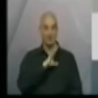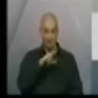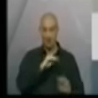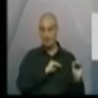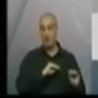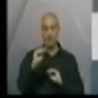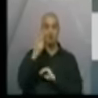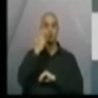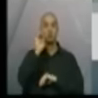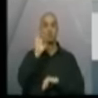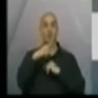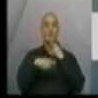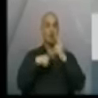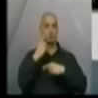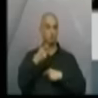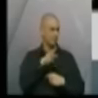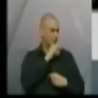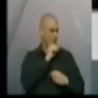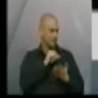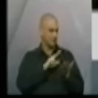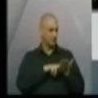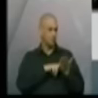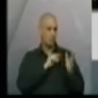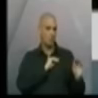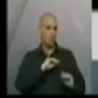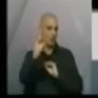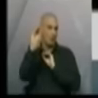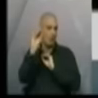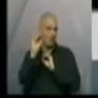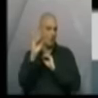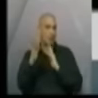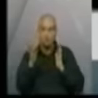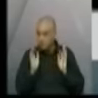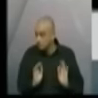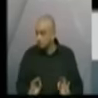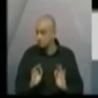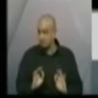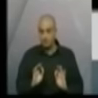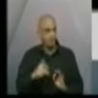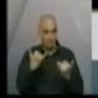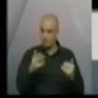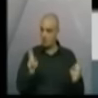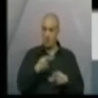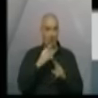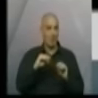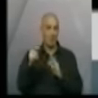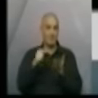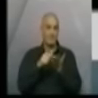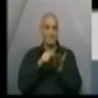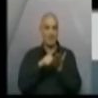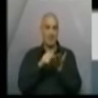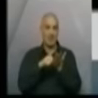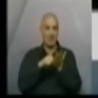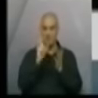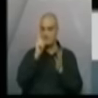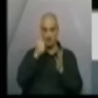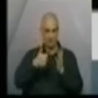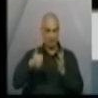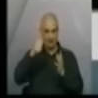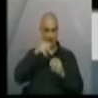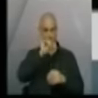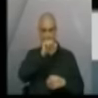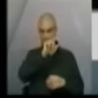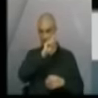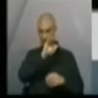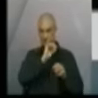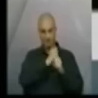כ-30 אל כל שנה מהגר דבר עכשיו על זכות ההגירה כן זה מוש ממש כך משום שהיום הוא לא יכול להגר כי האדונים ש שאחמד תיבי